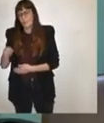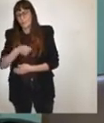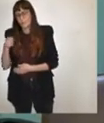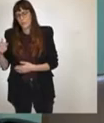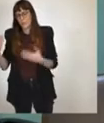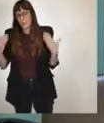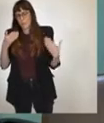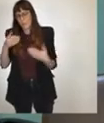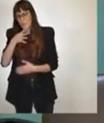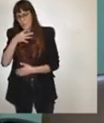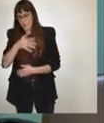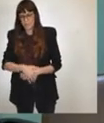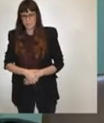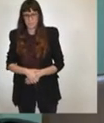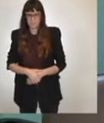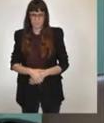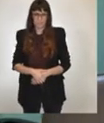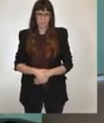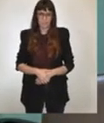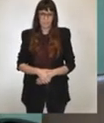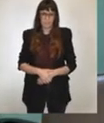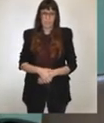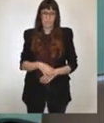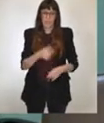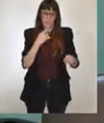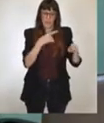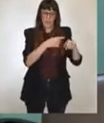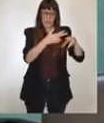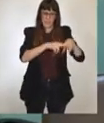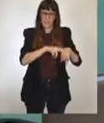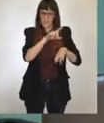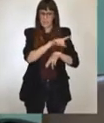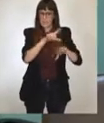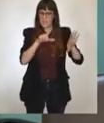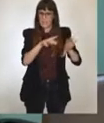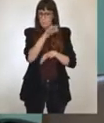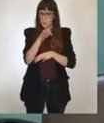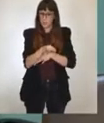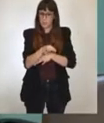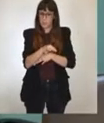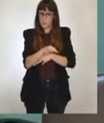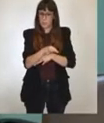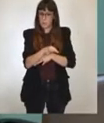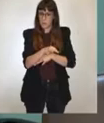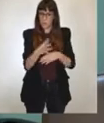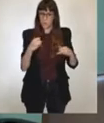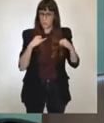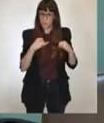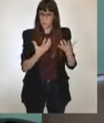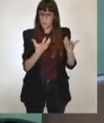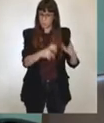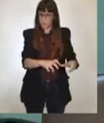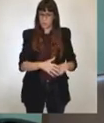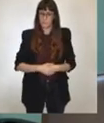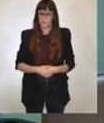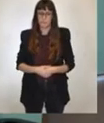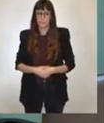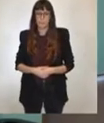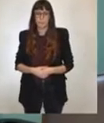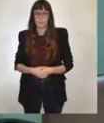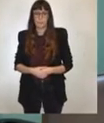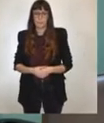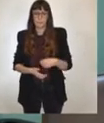même 27% qui ne les prennent pas. En ce qui concerne maintenant les